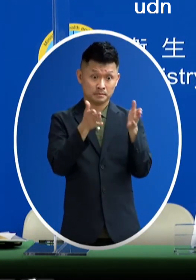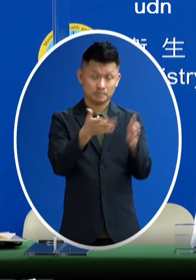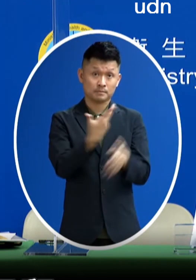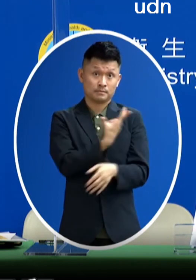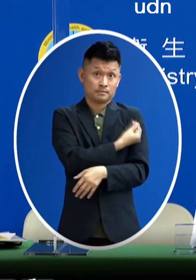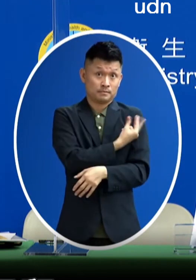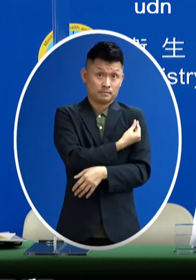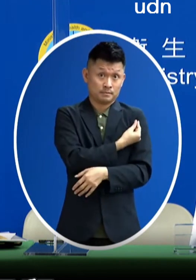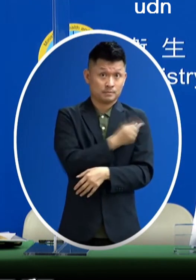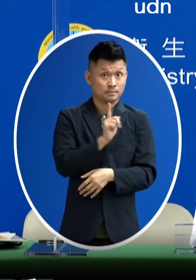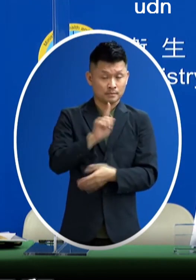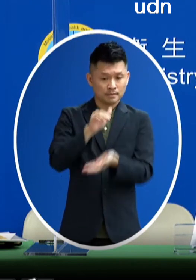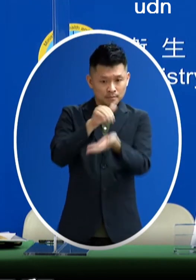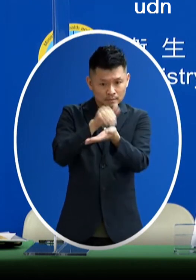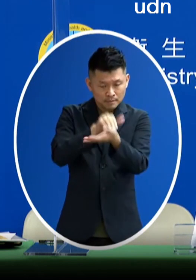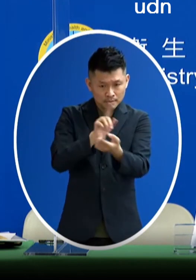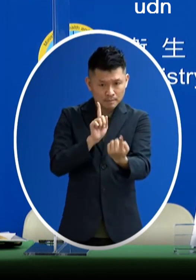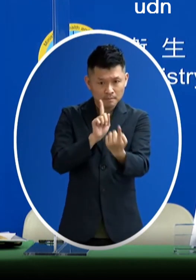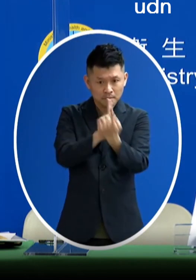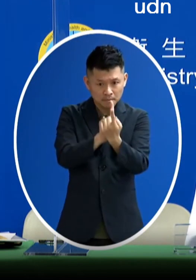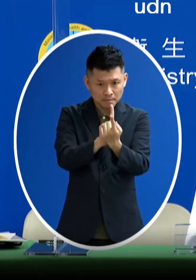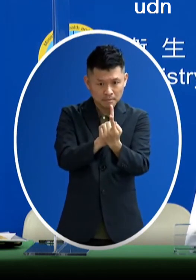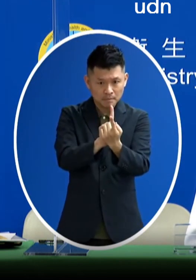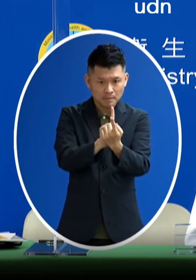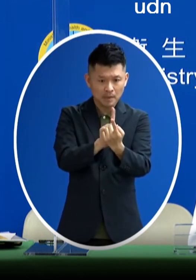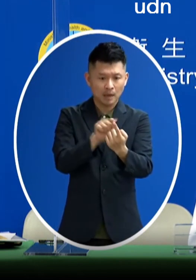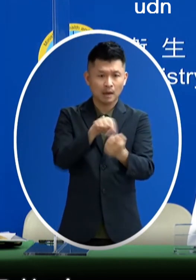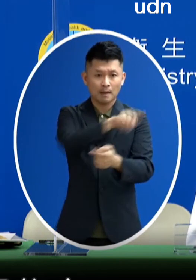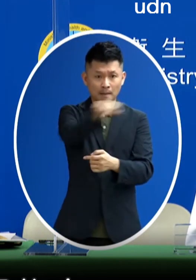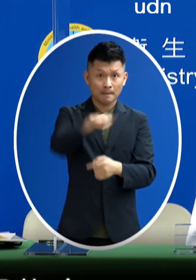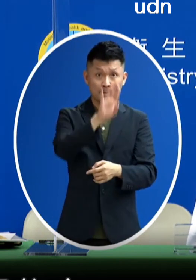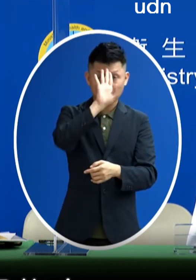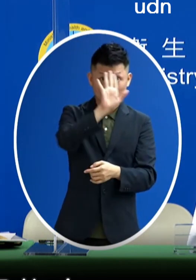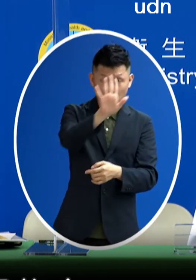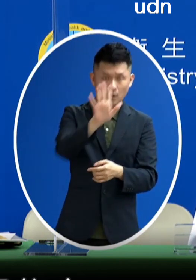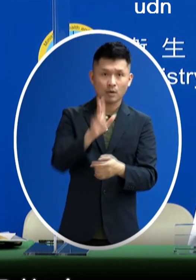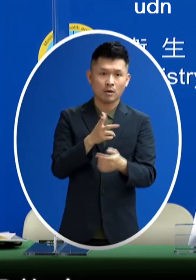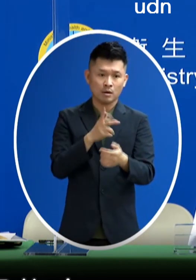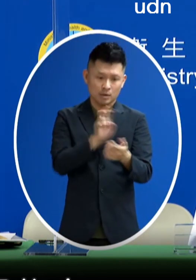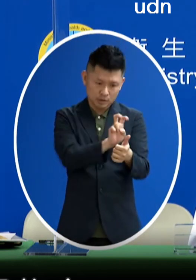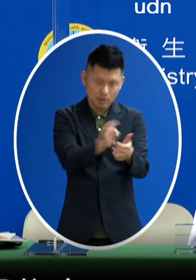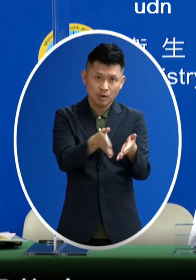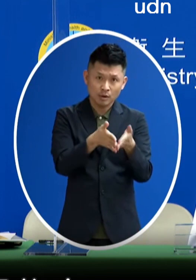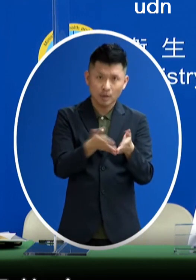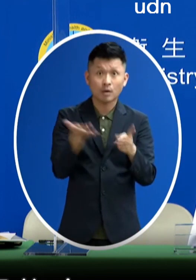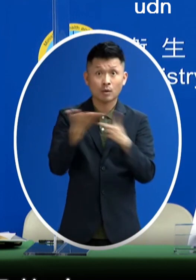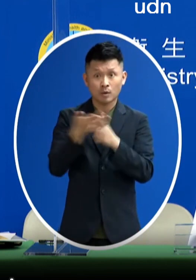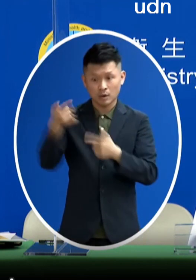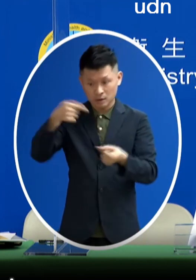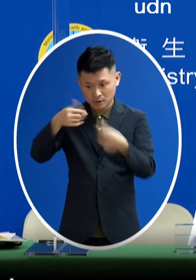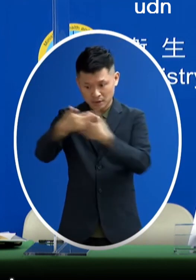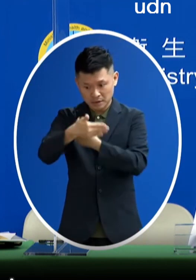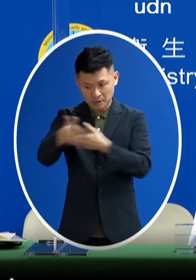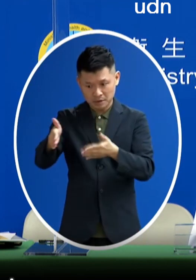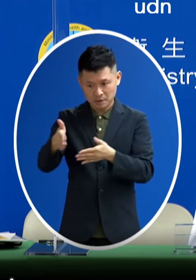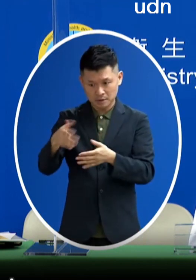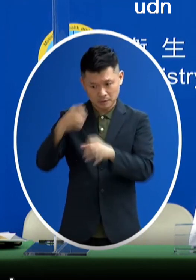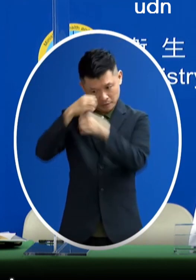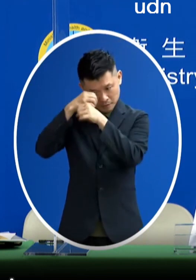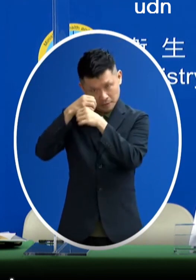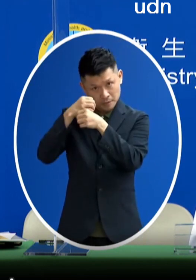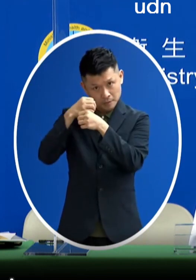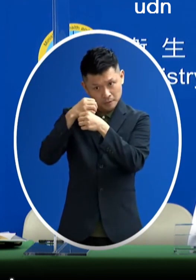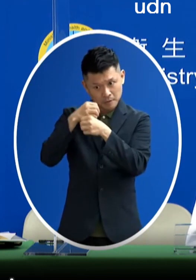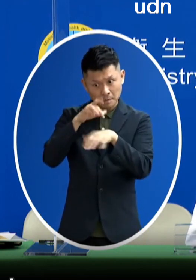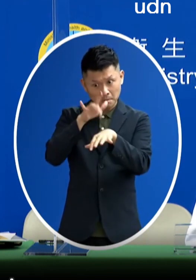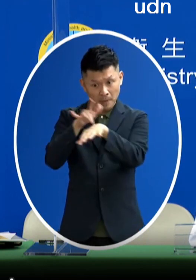是指说他在临床上来照顾这些的病的病人，那或者是在实验室工作的这些人，那要不呢就是